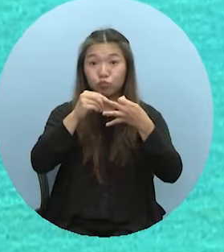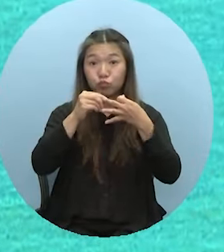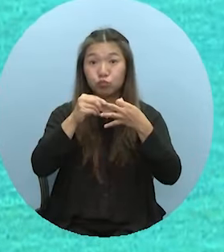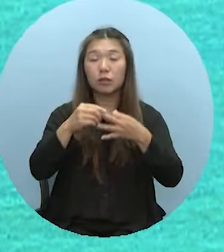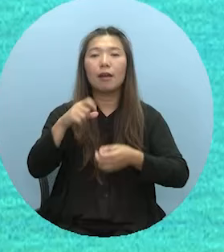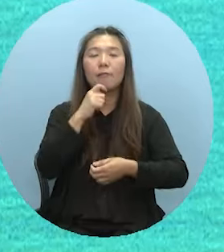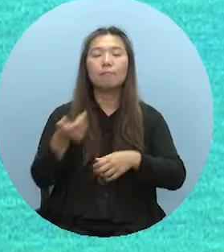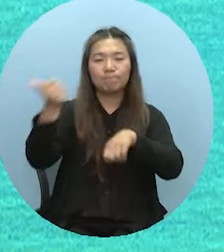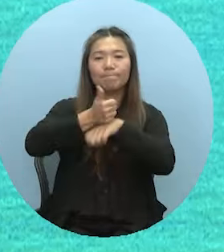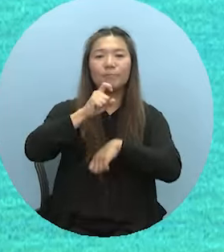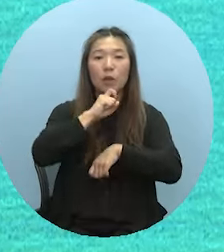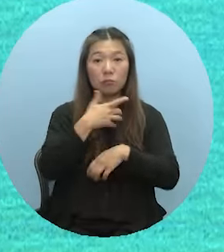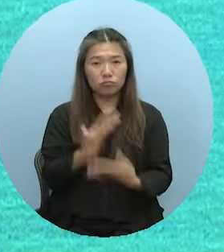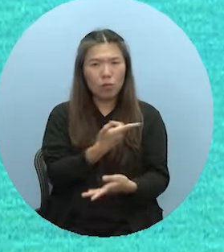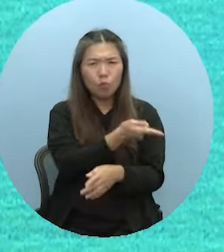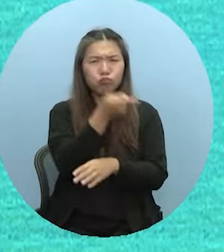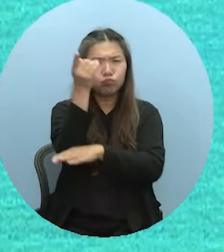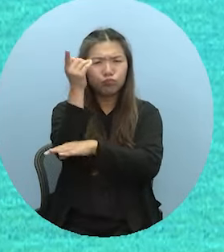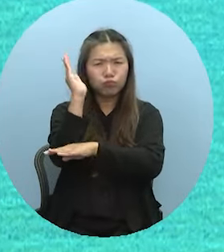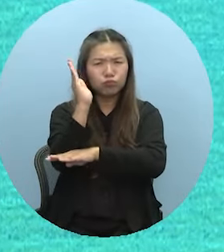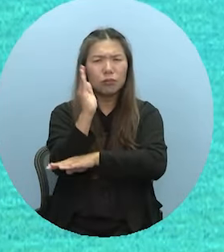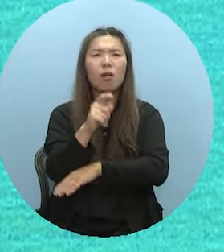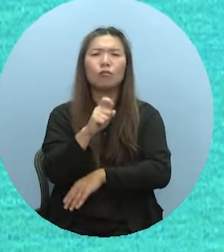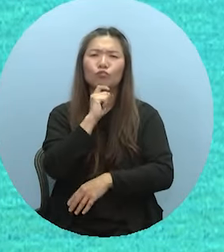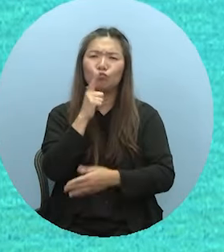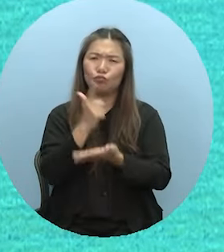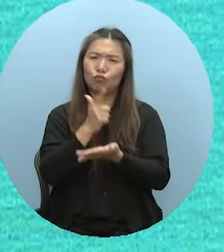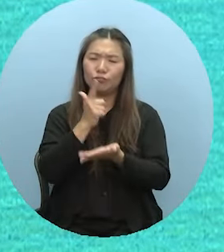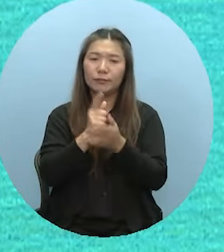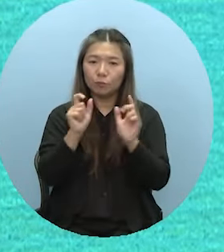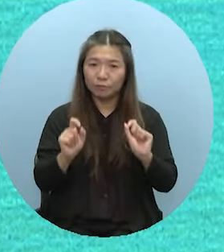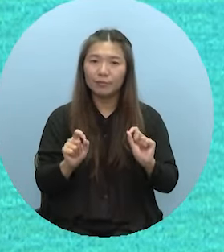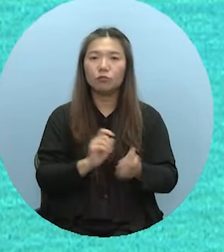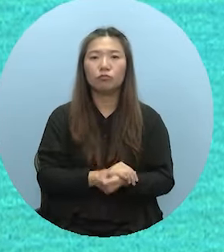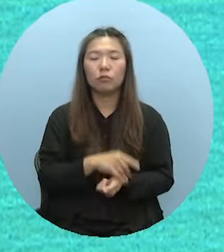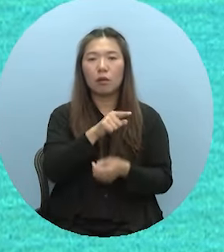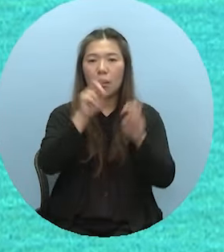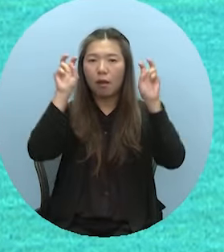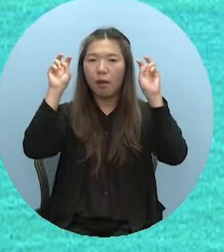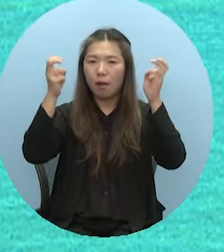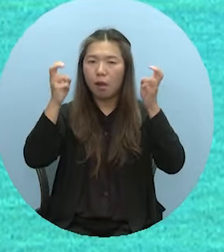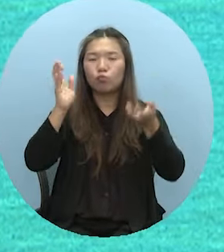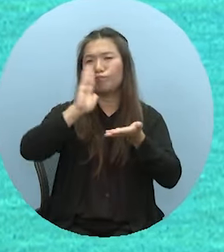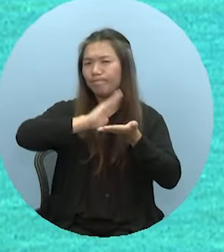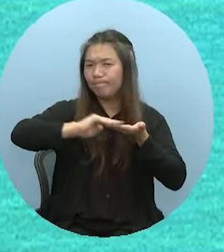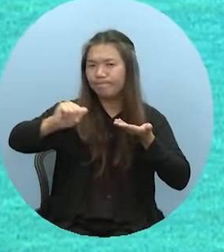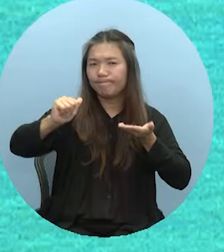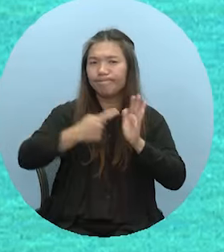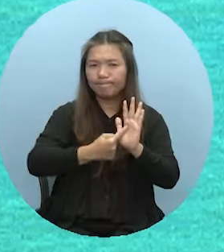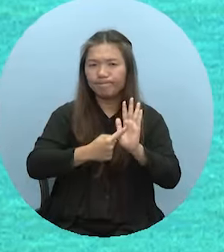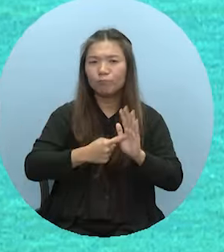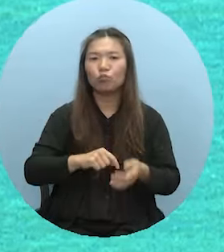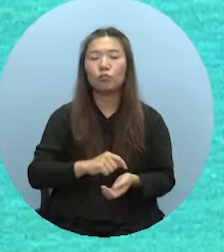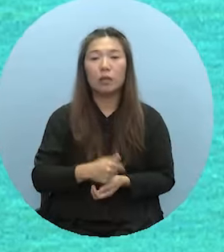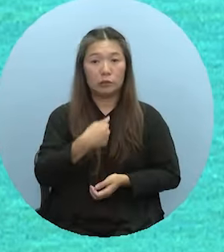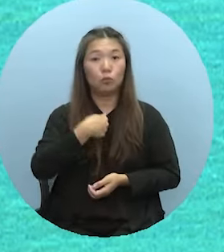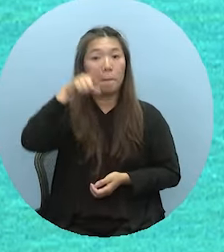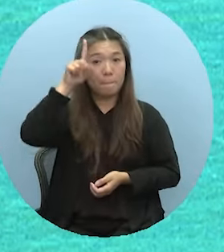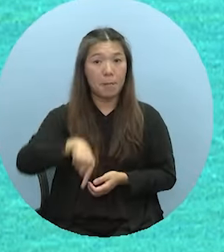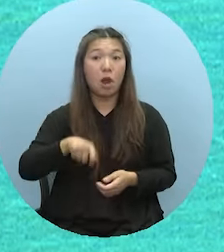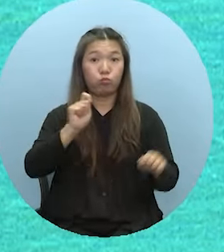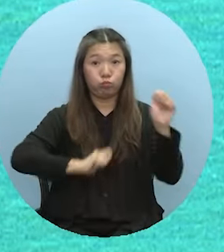談會。這一次的座談會有特別意義，主題十分明確，就是要以實